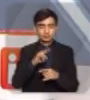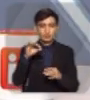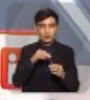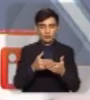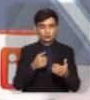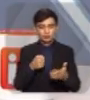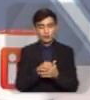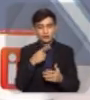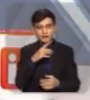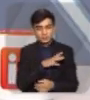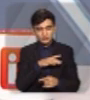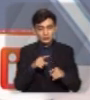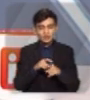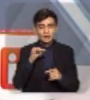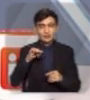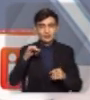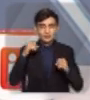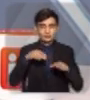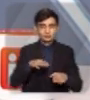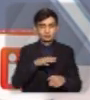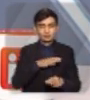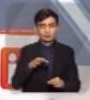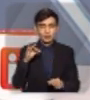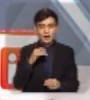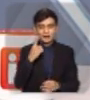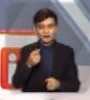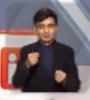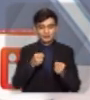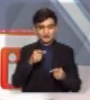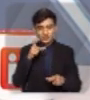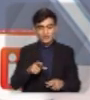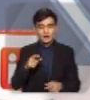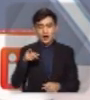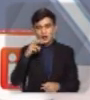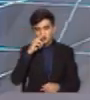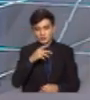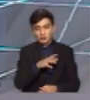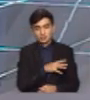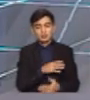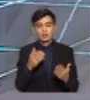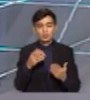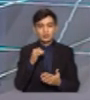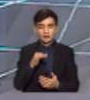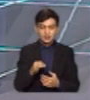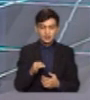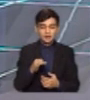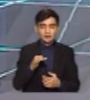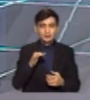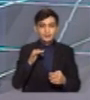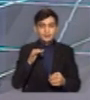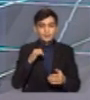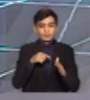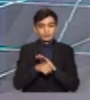до катастрофы. Из него можно сделать выводы, что... одним из летчиков была допущена ошибка, да? И